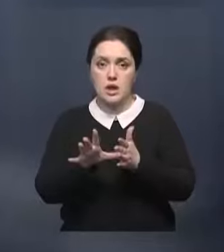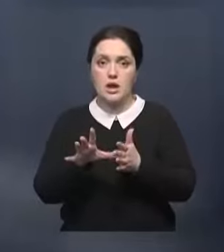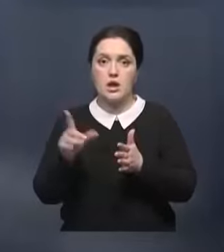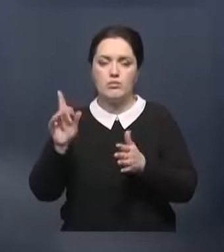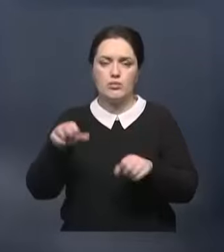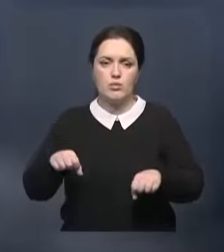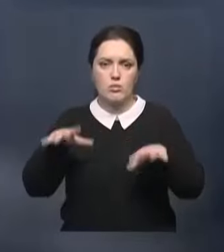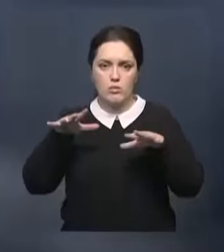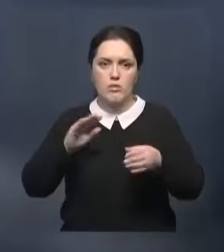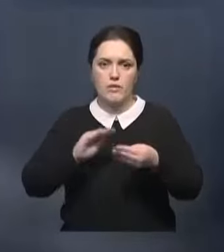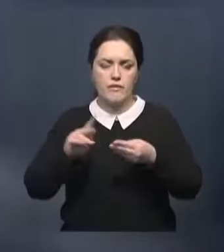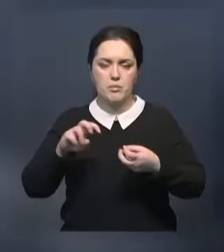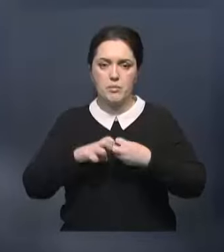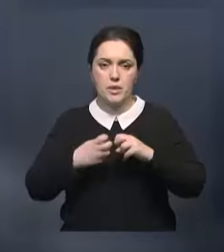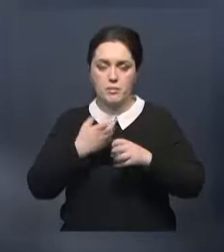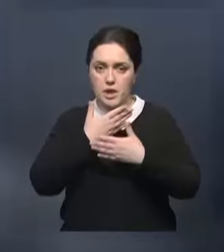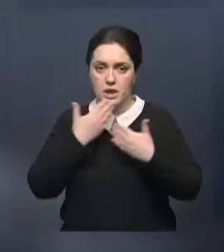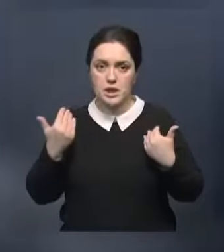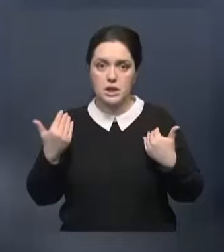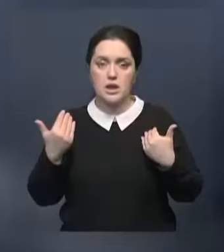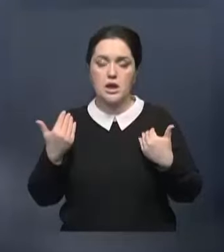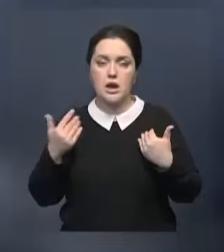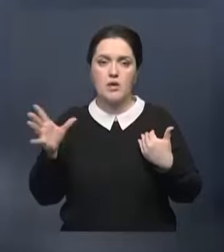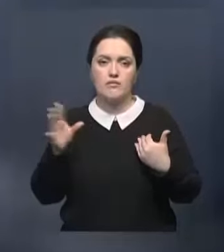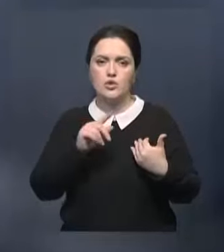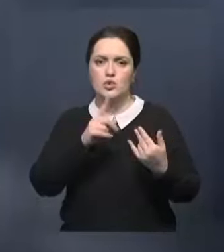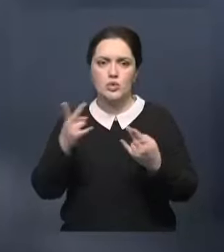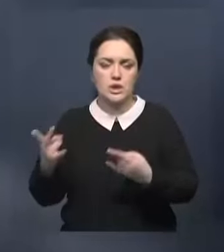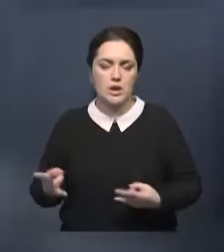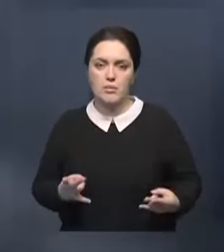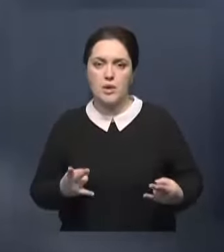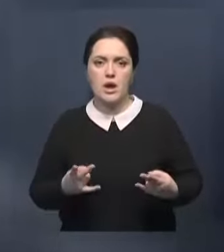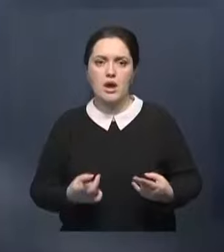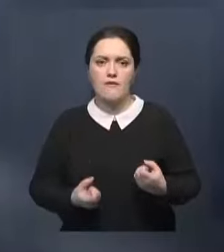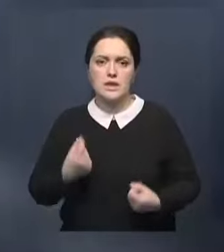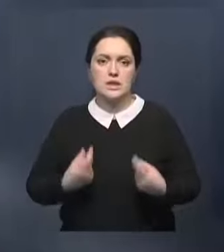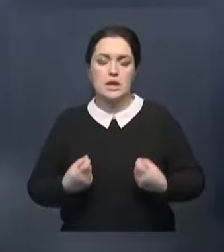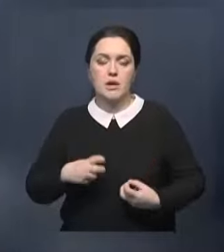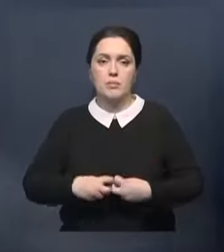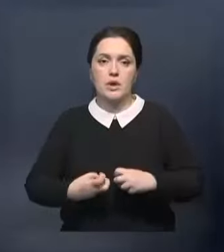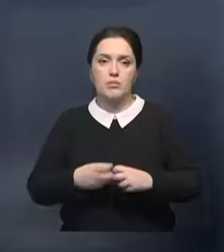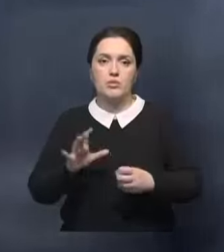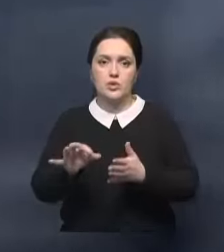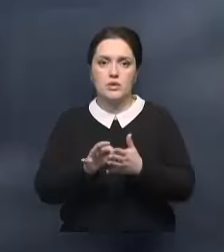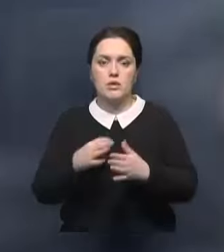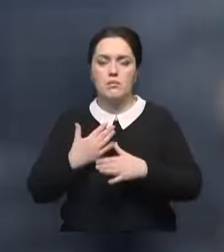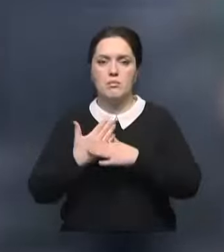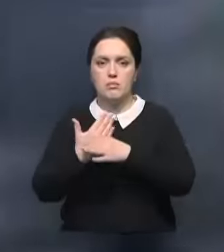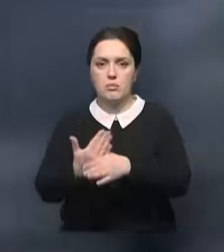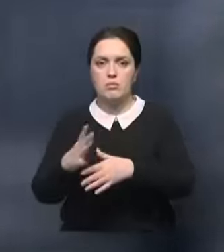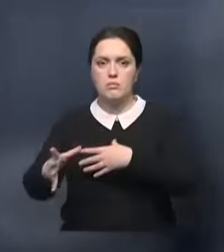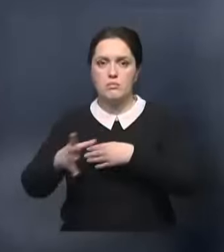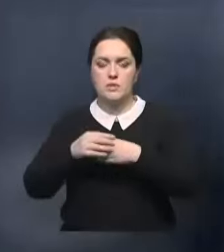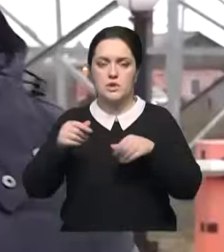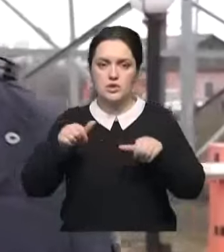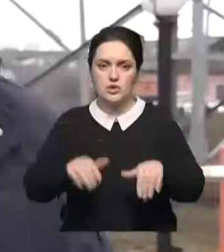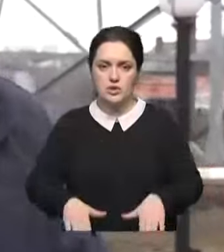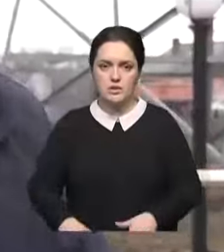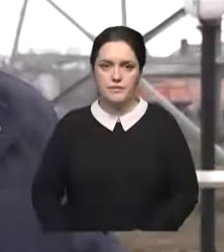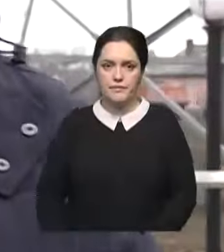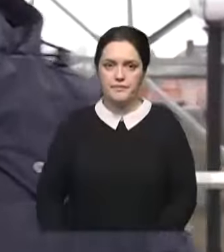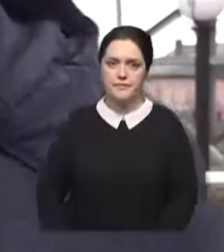у них, в принципе, проблем нет. Все, что необходимо по ходу возникающие проблемы, мы тут же будем вам помогать, будем все вместе, будем их решать.